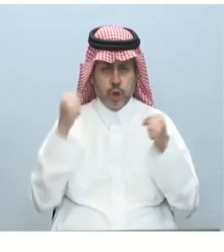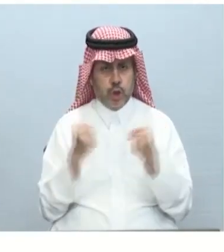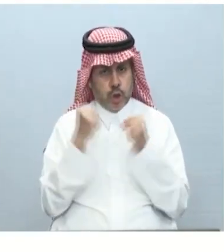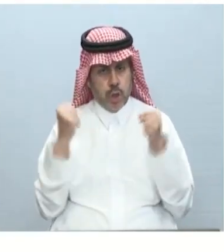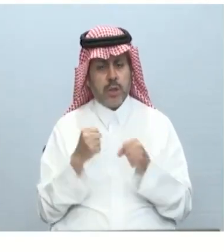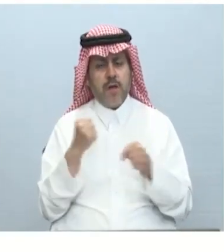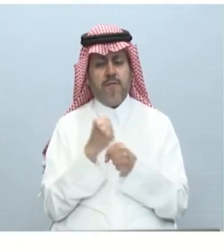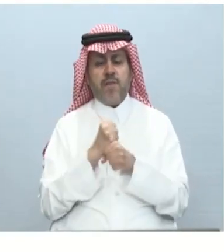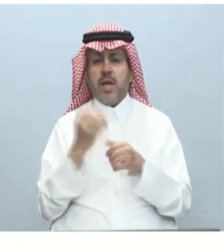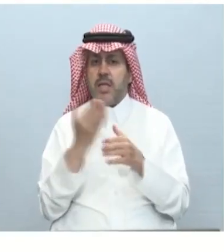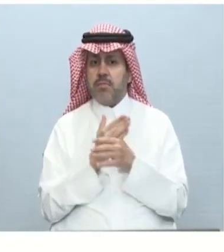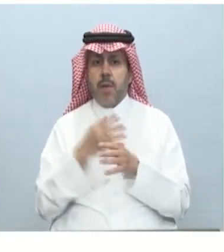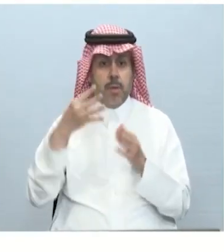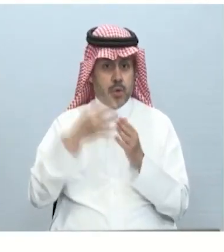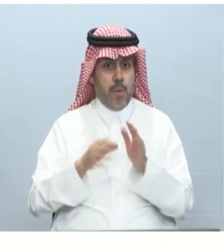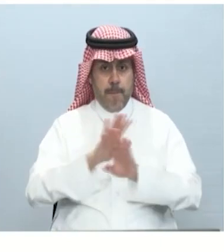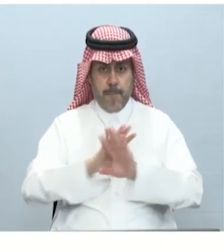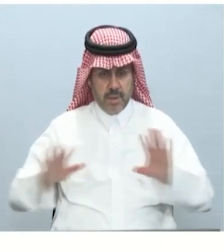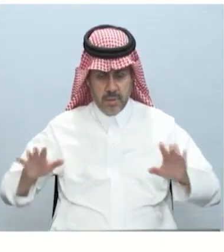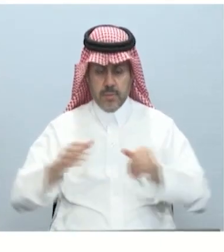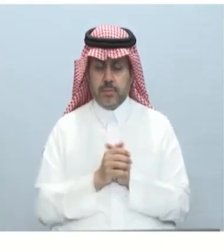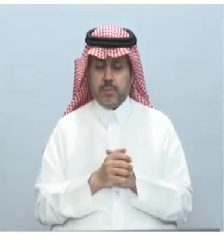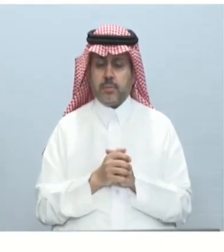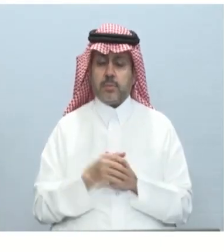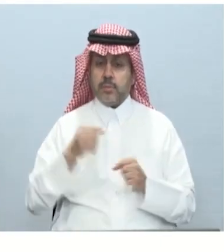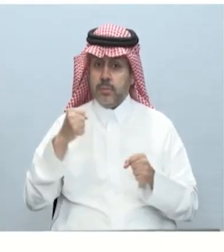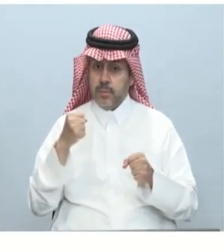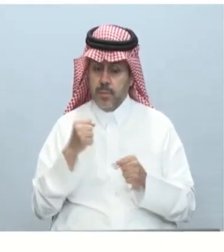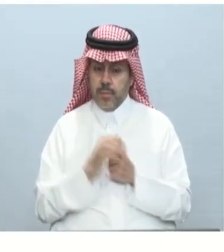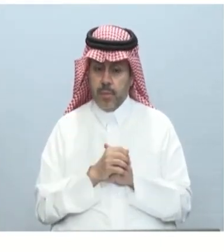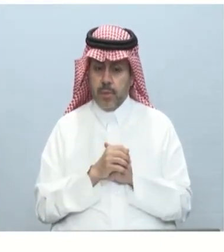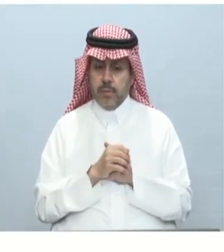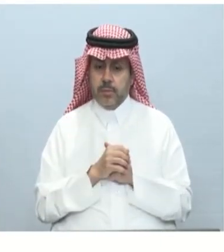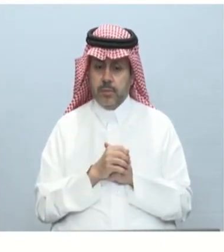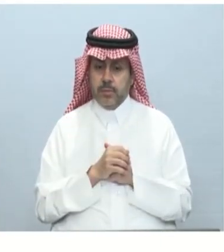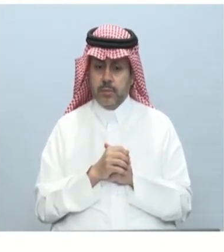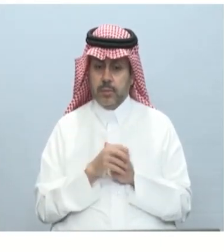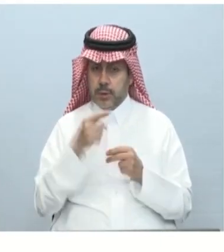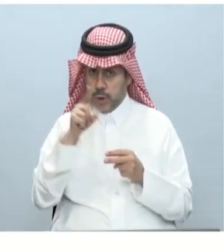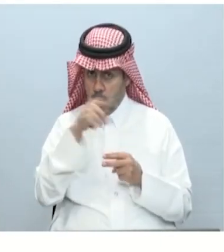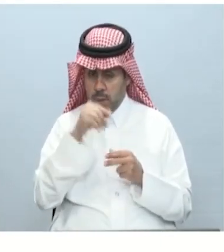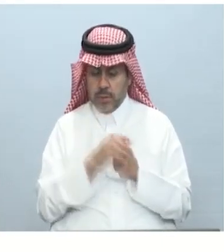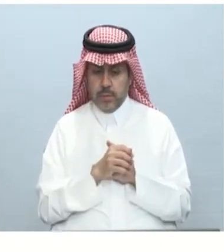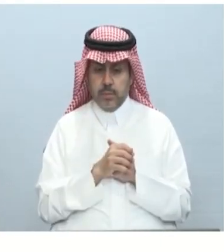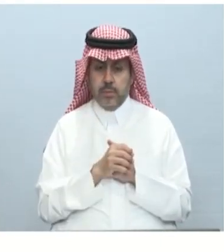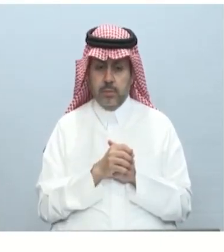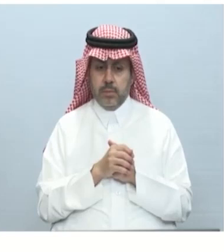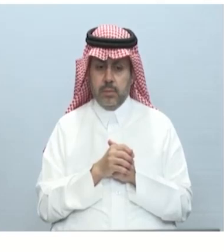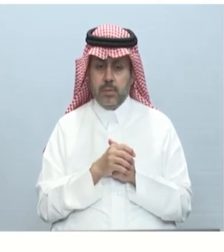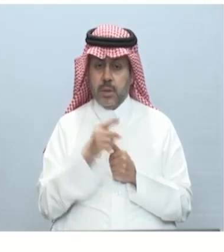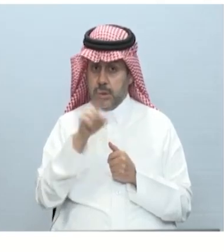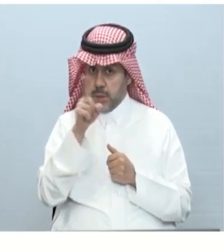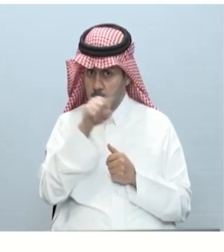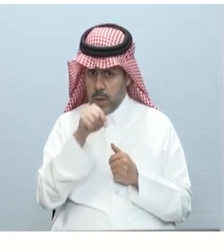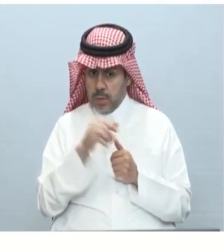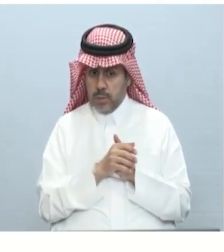اسباب المشروعه فقط التوكل هو الاجتهاد فعل اسباب المشروعه ما رايكم عباره